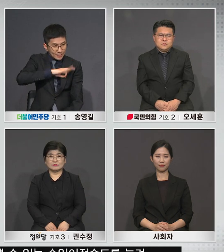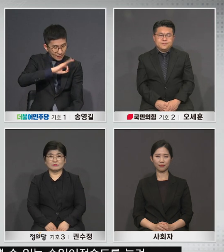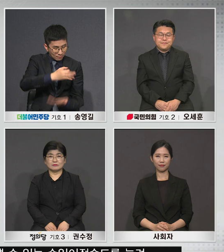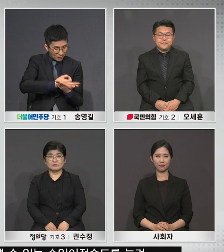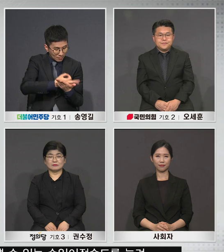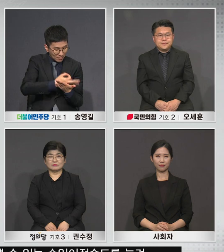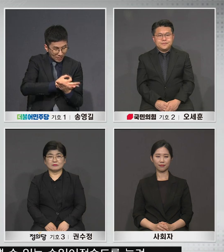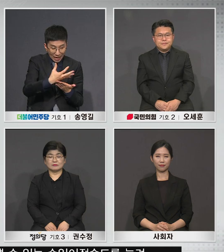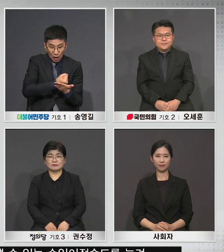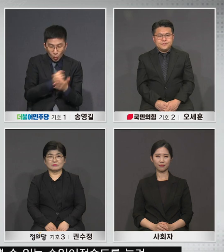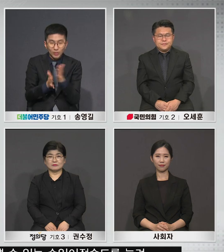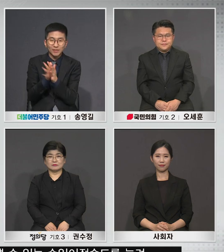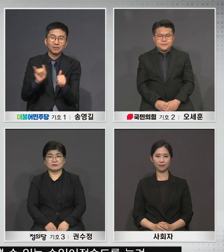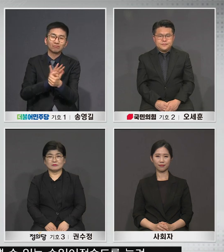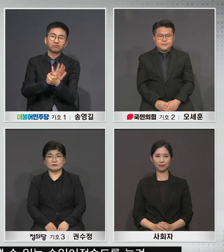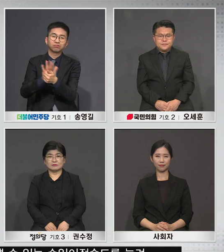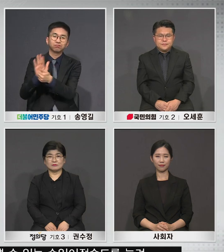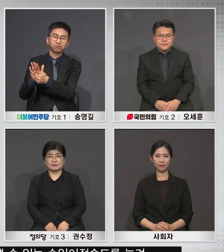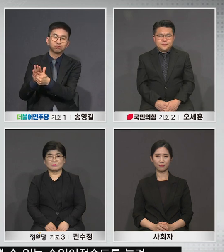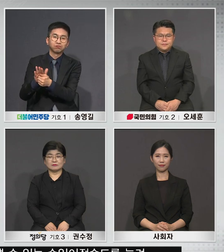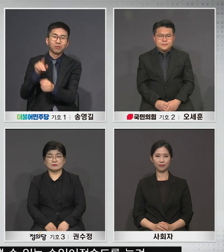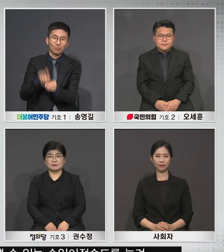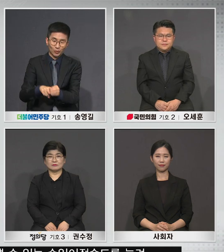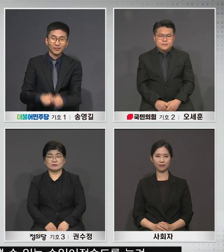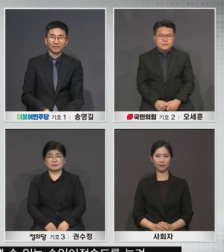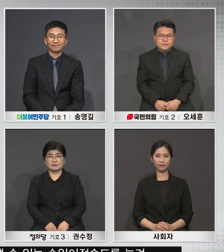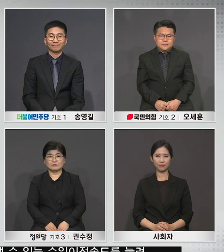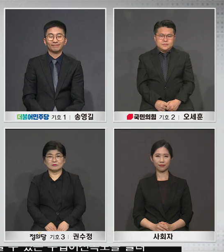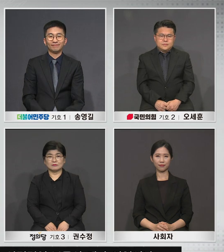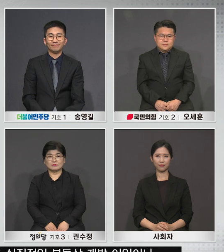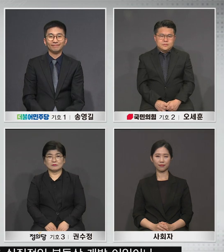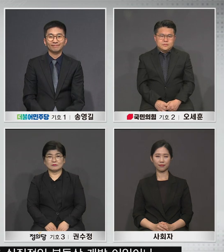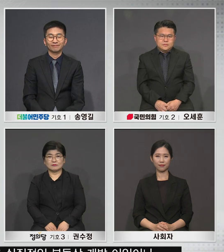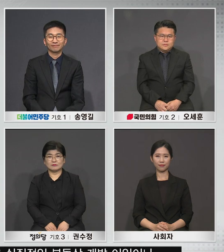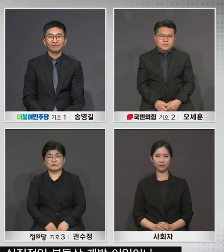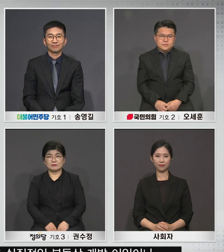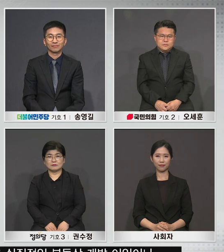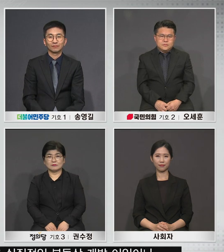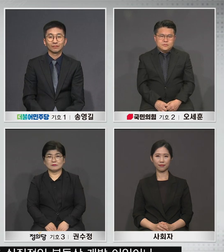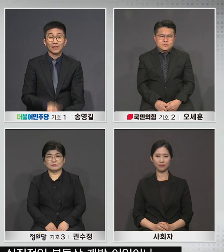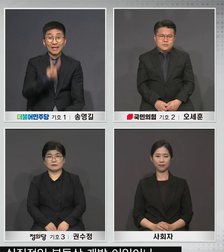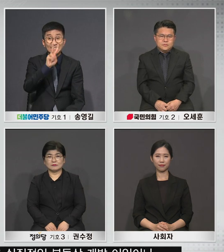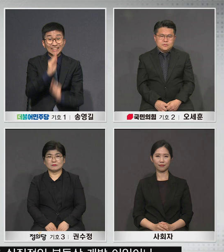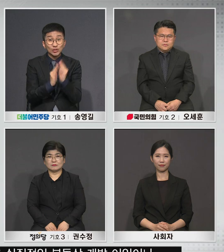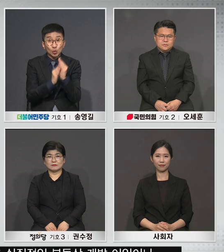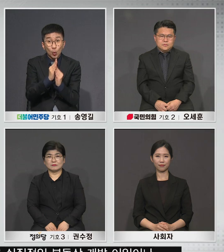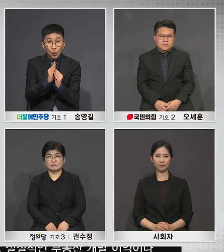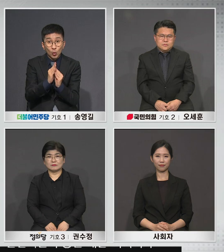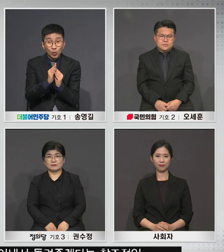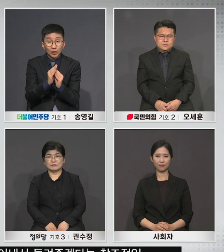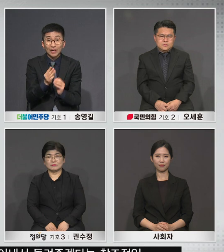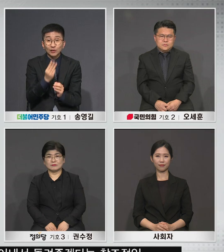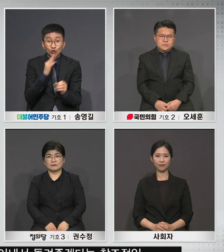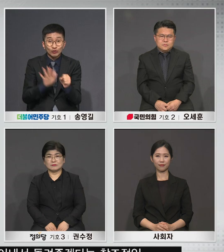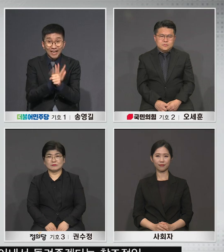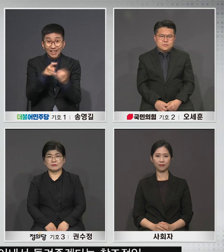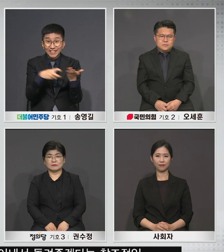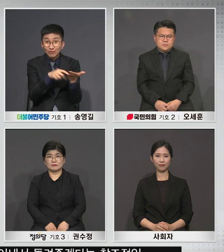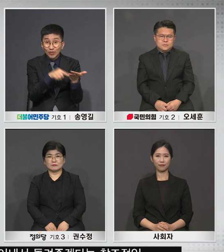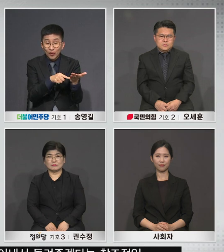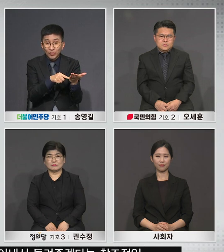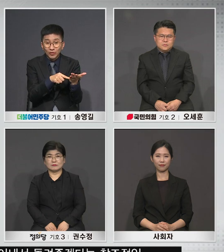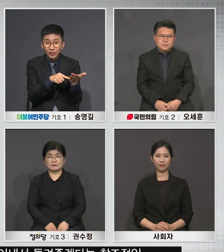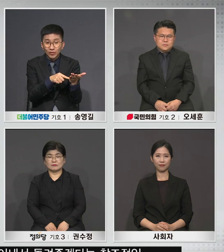돌려주겠다는 창조적인 방법이다. 그리고 이 2조 원의 서울상품사랑권 발행도 1천억이면